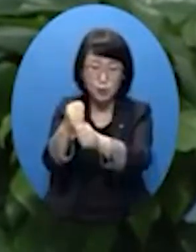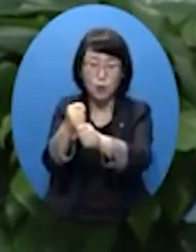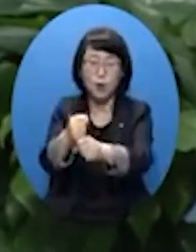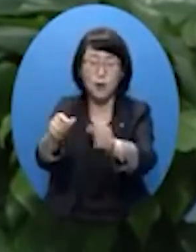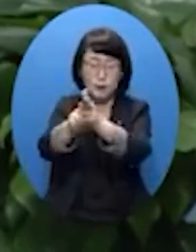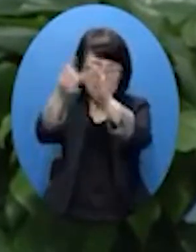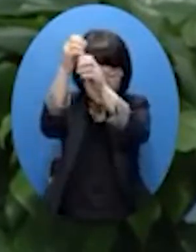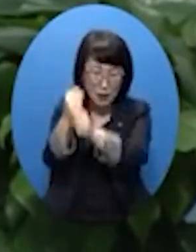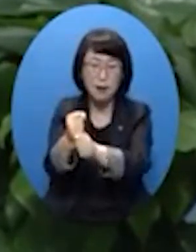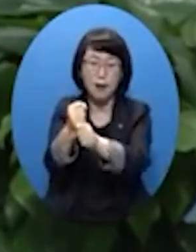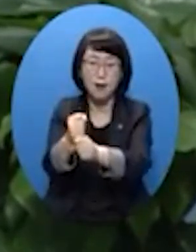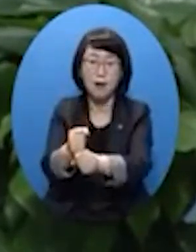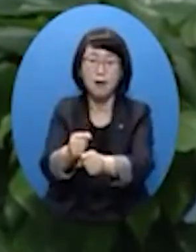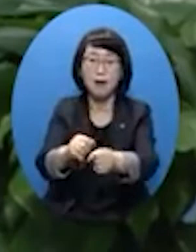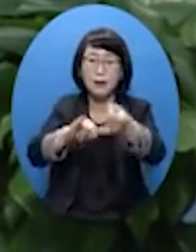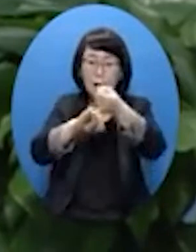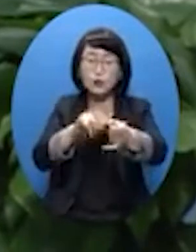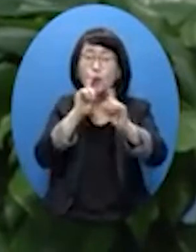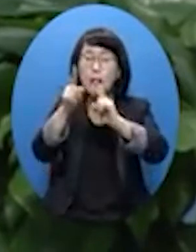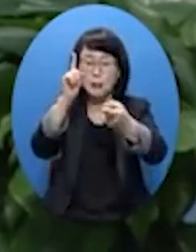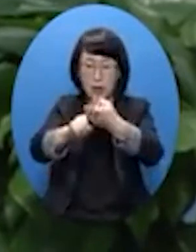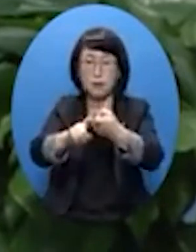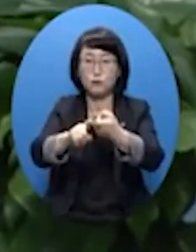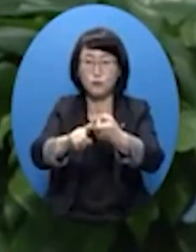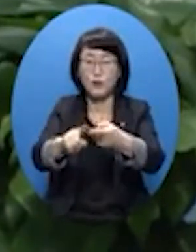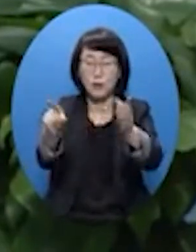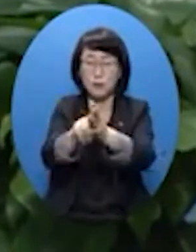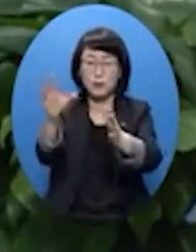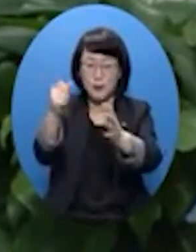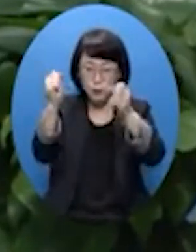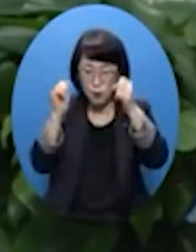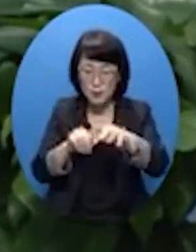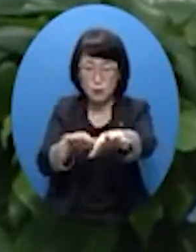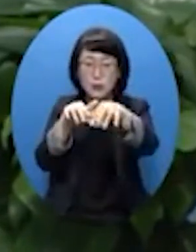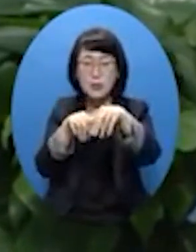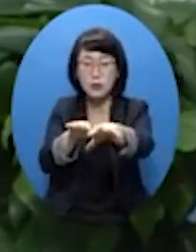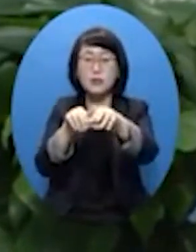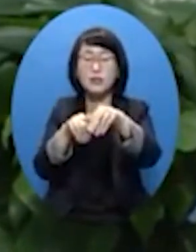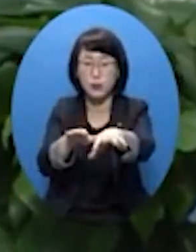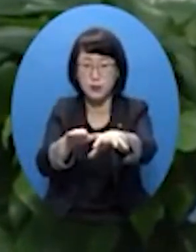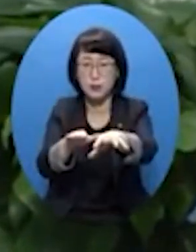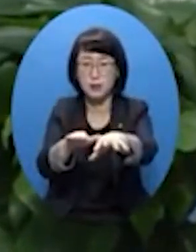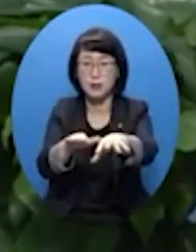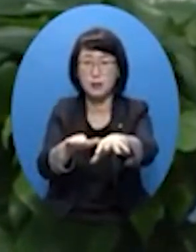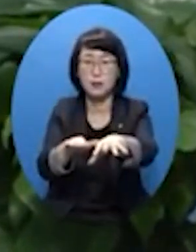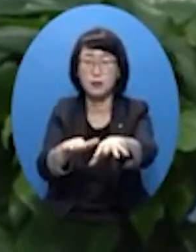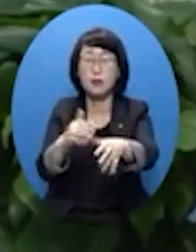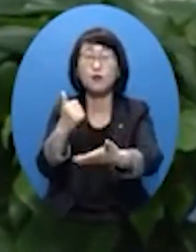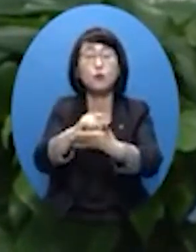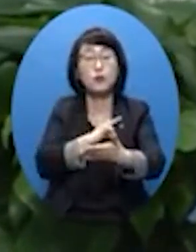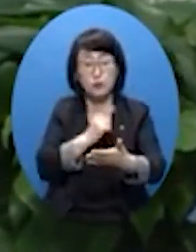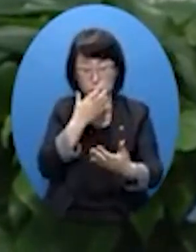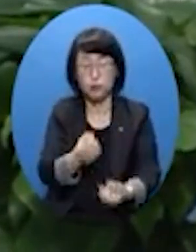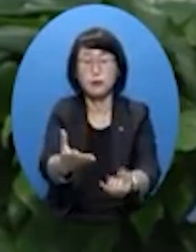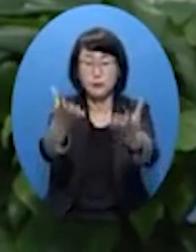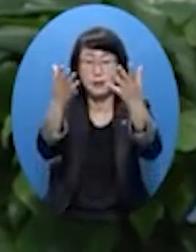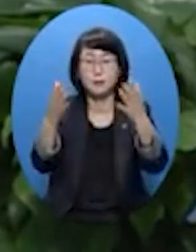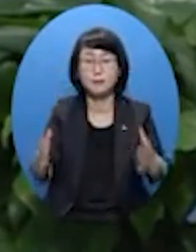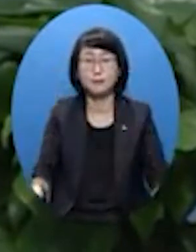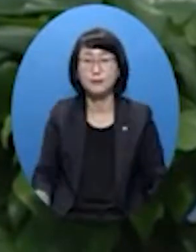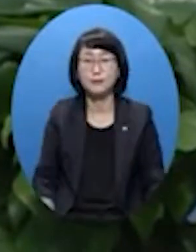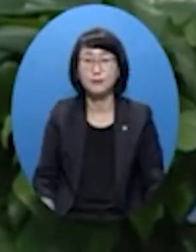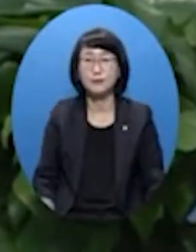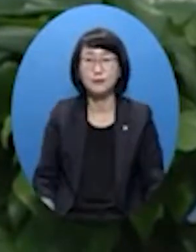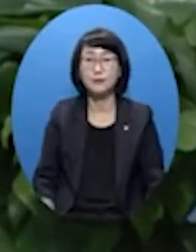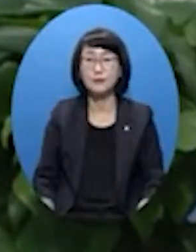의지하고 약사의 말씀 r 가운데 믿음으로 전진 또 전진 또 존재는 여러분 되기를 주님으로 추가합니다